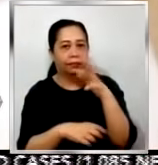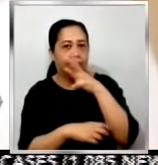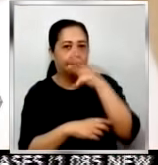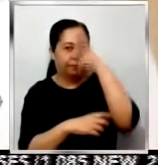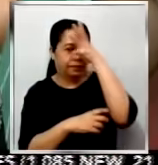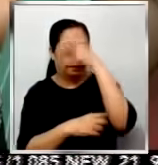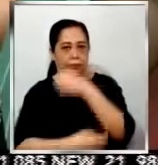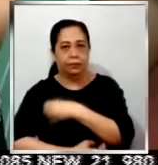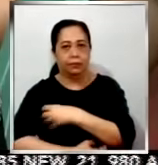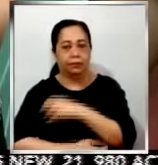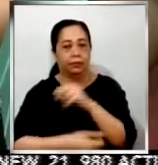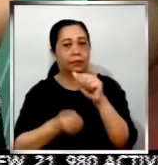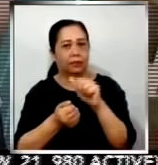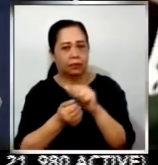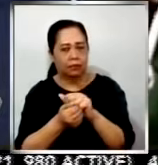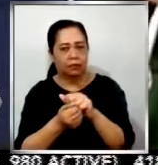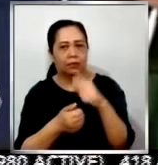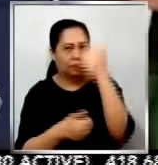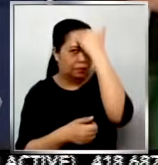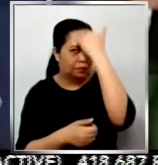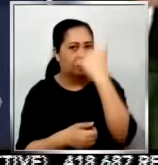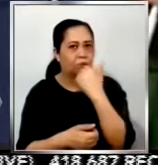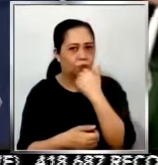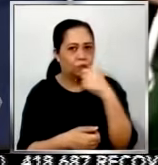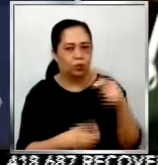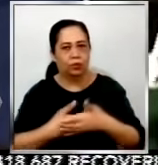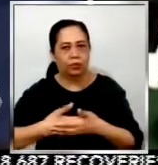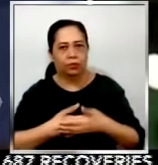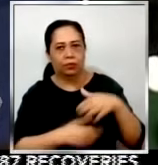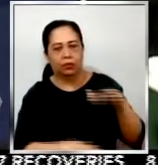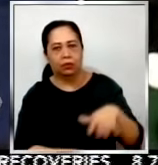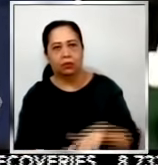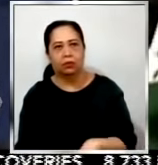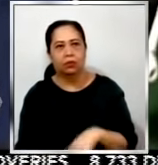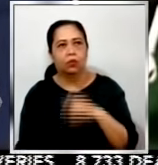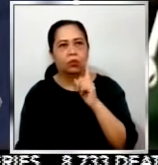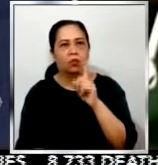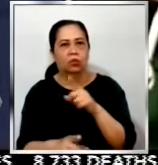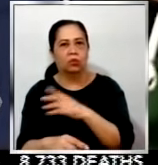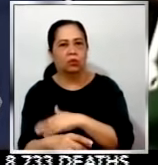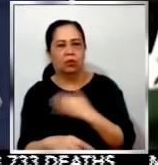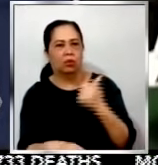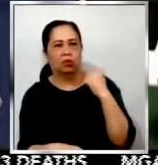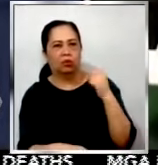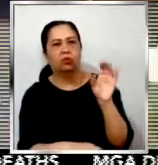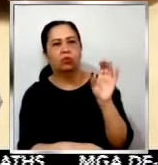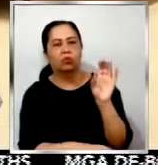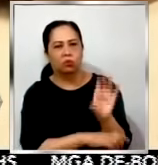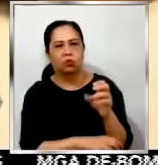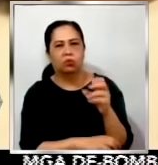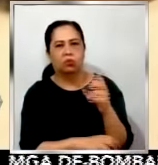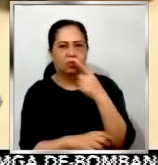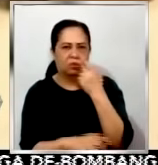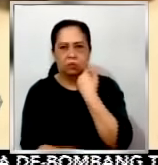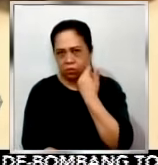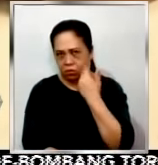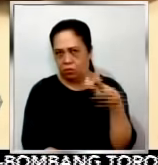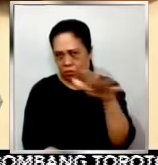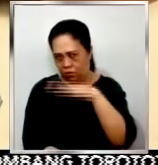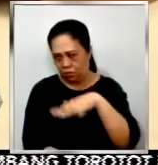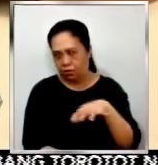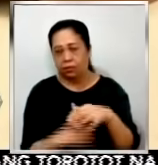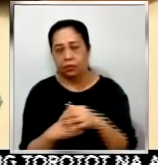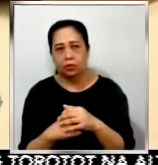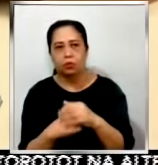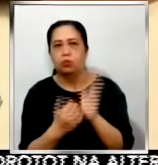mga ninong at ninang ng bata. Hindi na nga kami nagpunta kasi anak ko ayaw, pinilit ko lang kasi nahiyanga ako sa kanila. Video ko lang po.